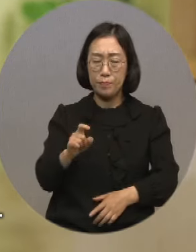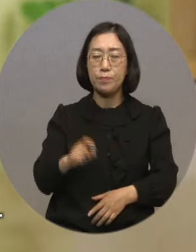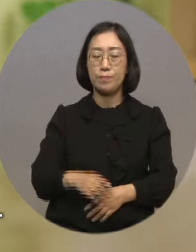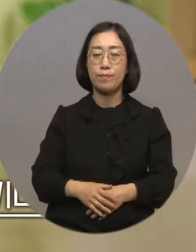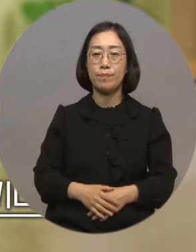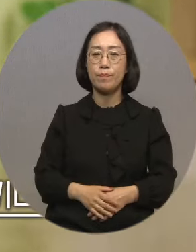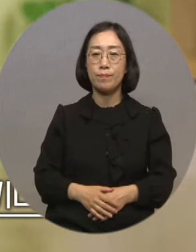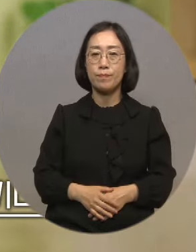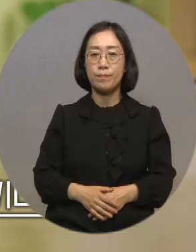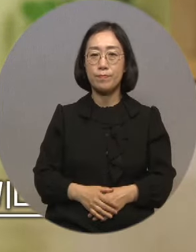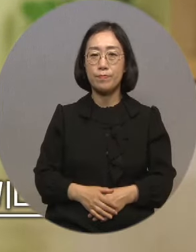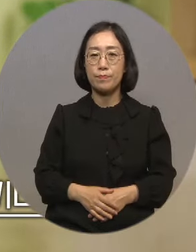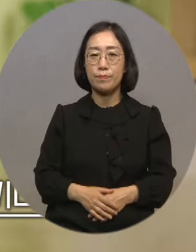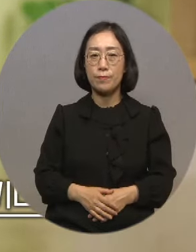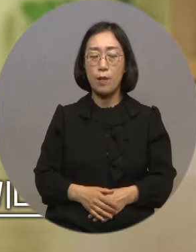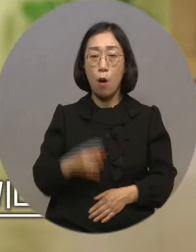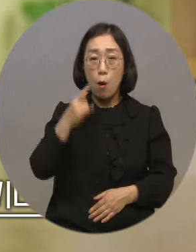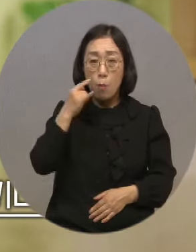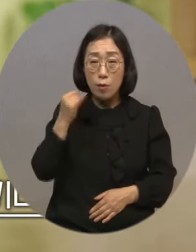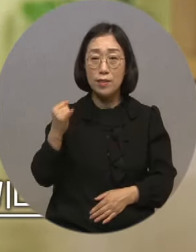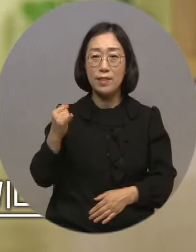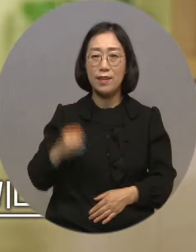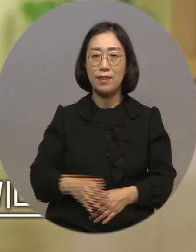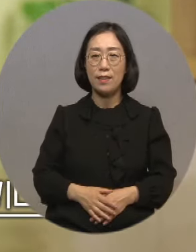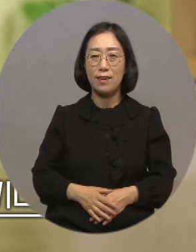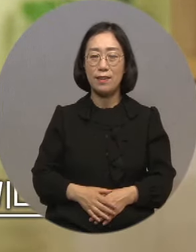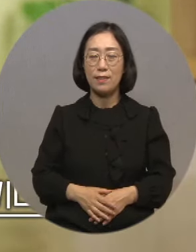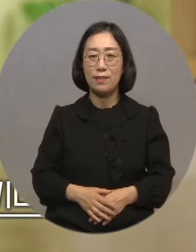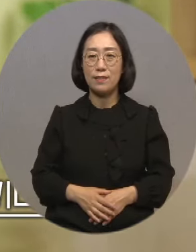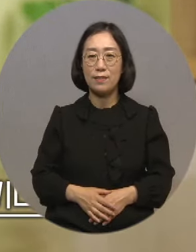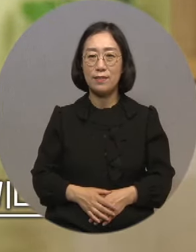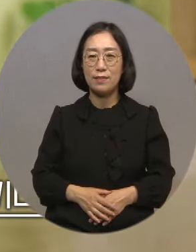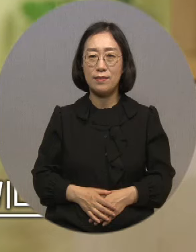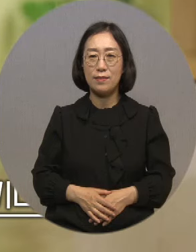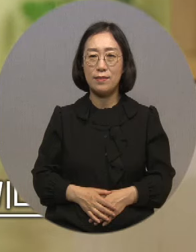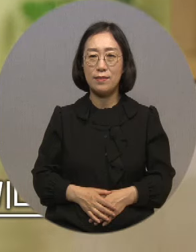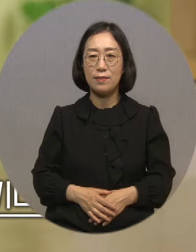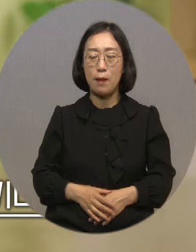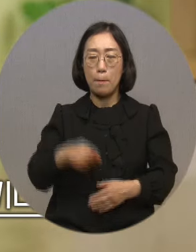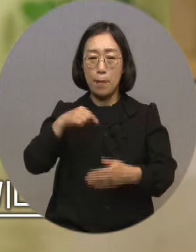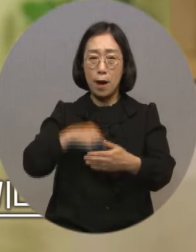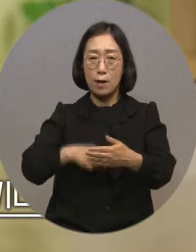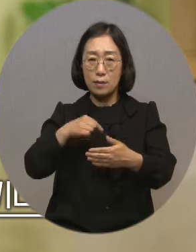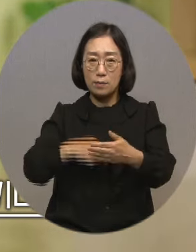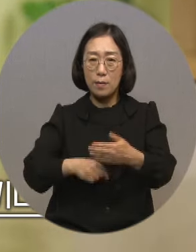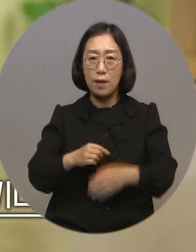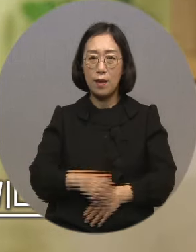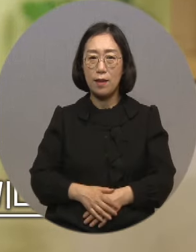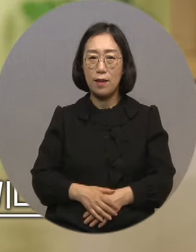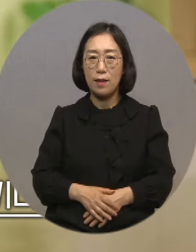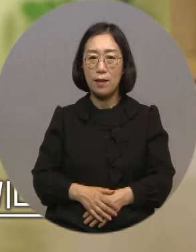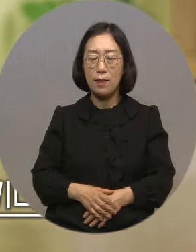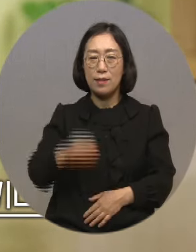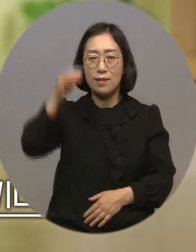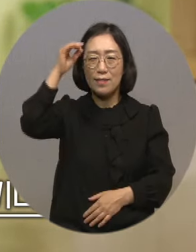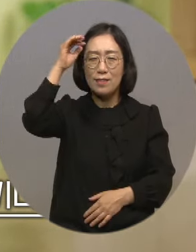있고 그러면서 그 어머니에 대한 그게 많이 가슴에 지금 맺혀 있는데